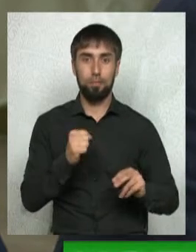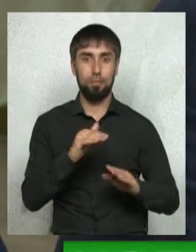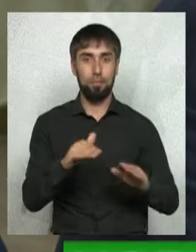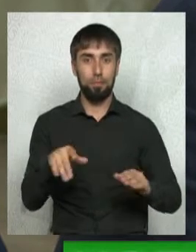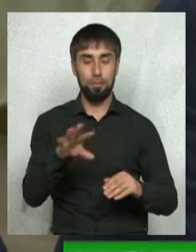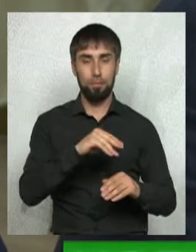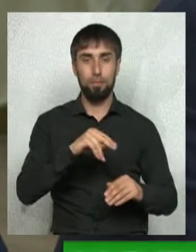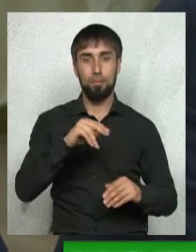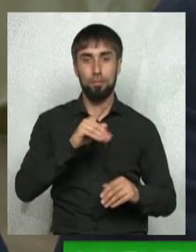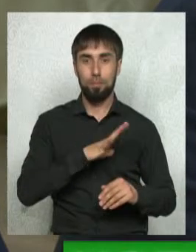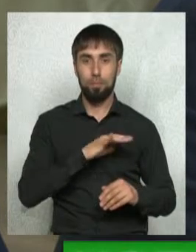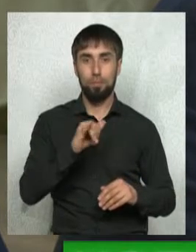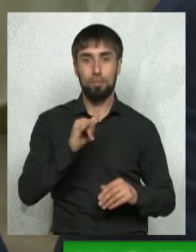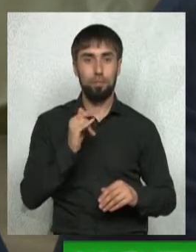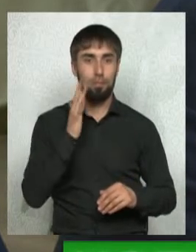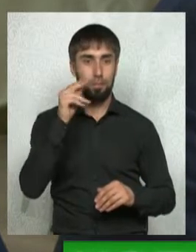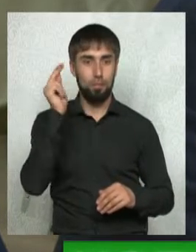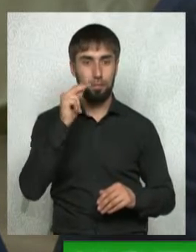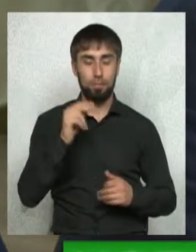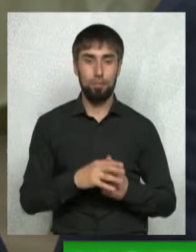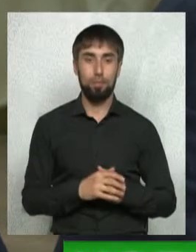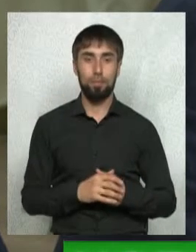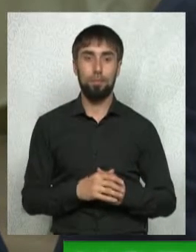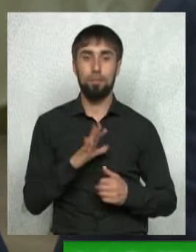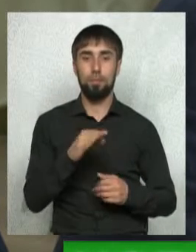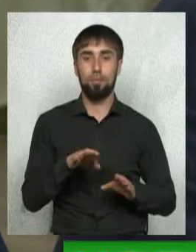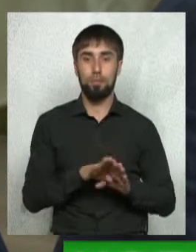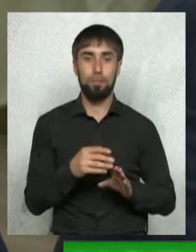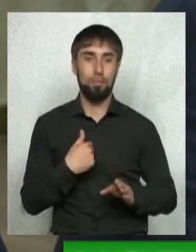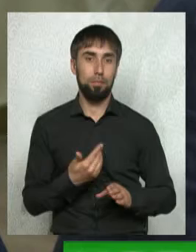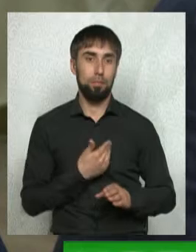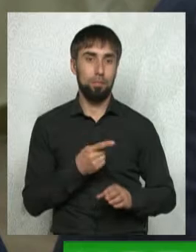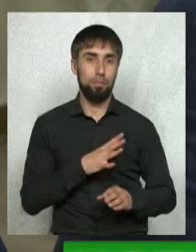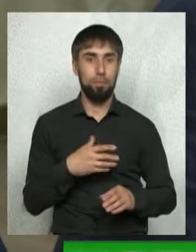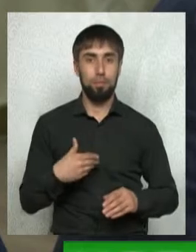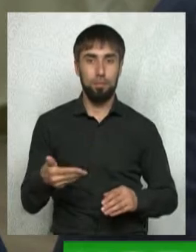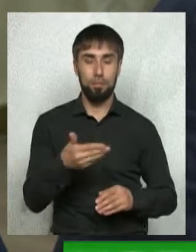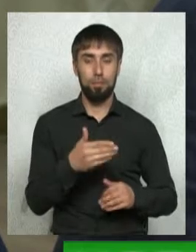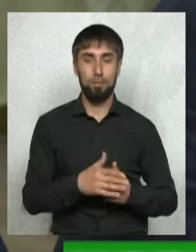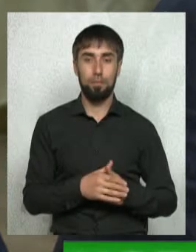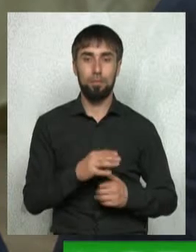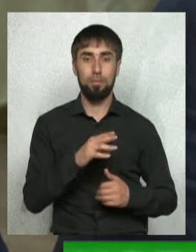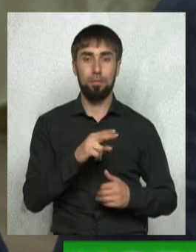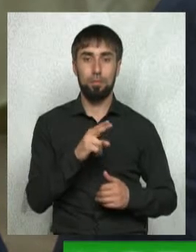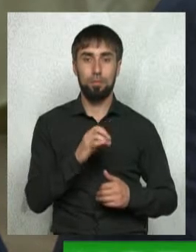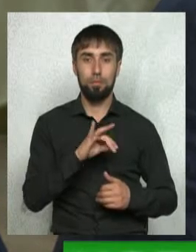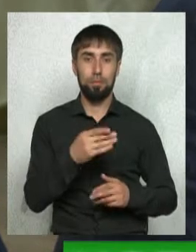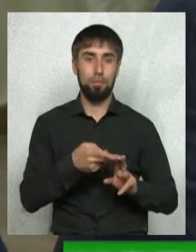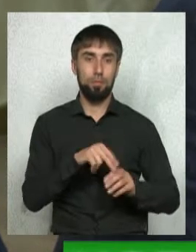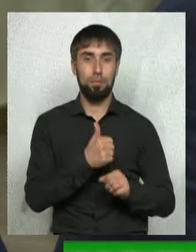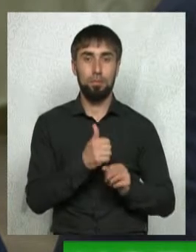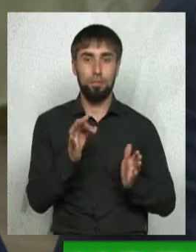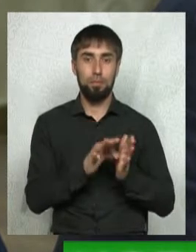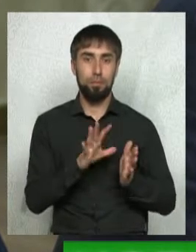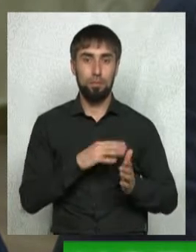детям, у детей, чтобы было желание учиться. Так вот, я желаю нам всем с вами достичь этой главной цели,